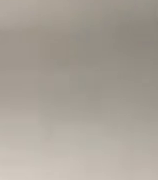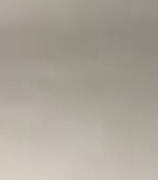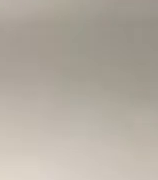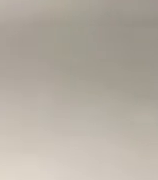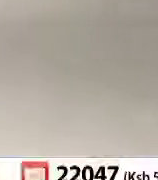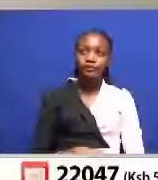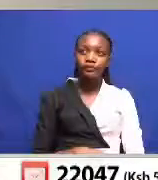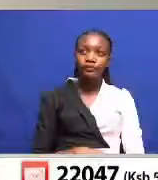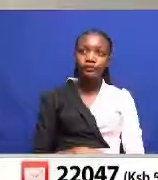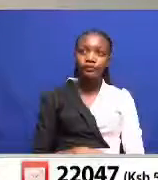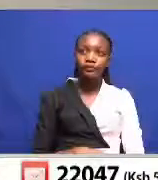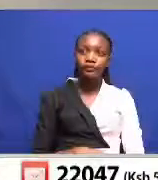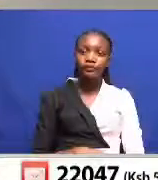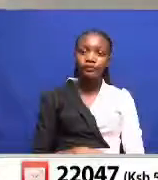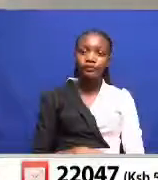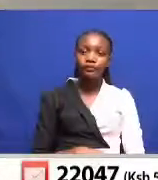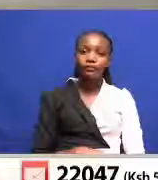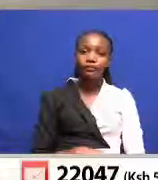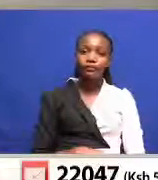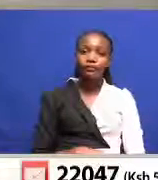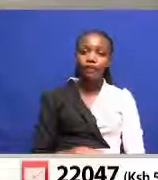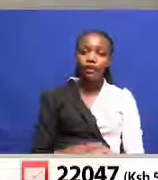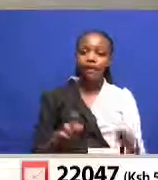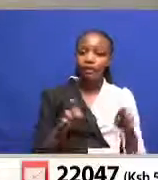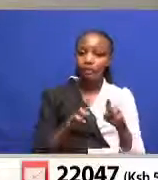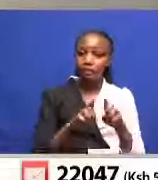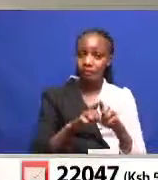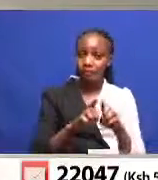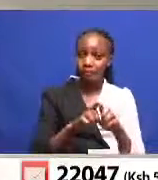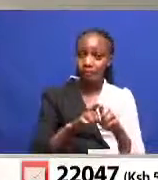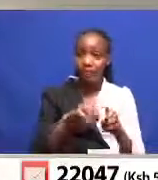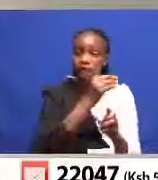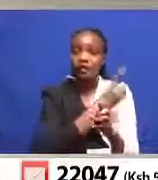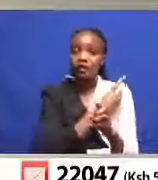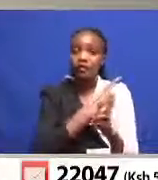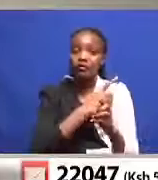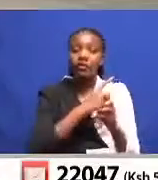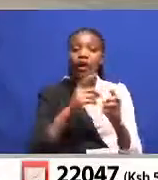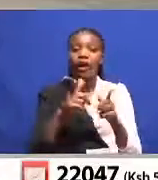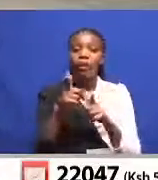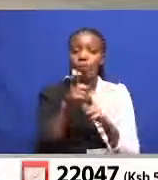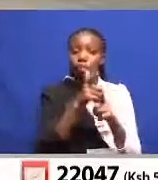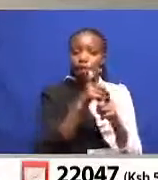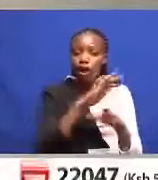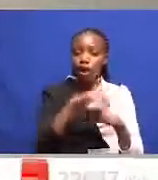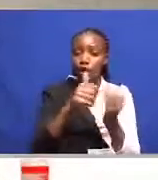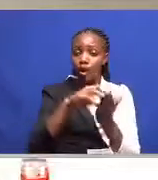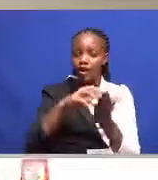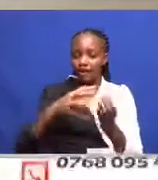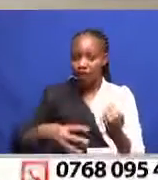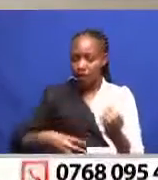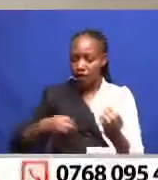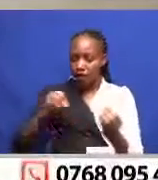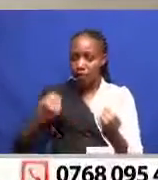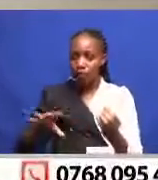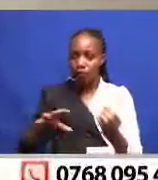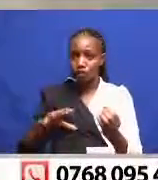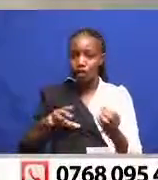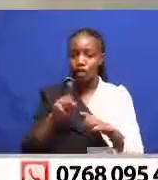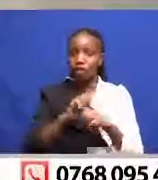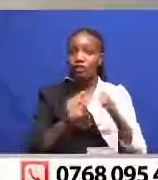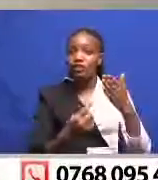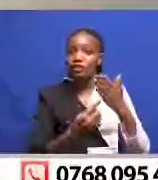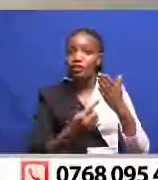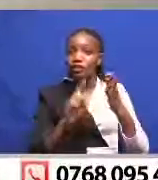utoaji mimba utakuwa na utata. Kisha mtaalamu huyo atarekodi kila kisa cha uavyaji mimba katika mfumo wa kielektroniki